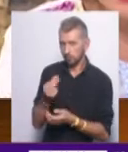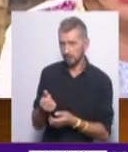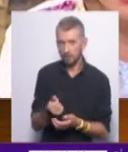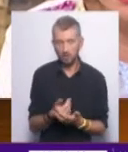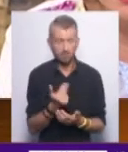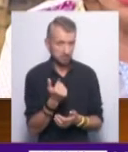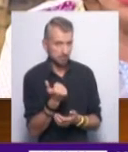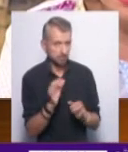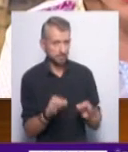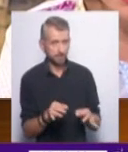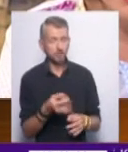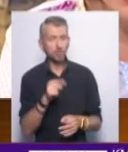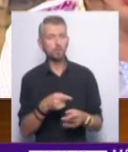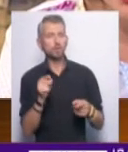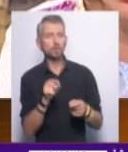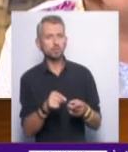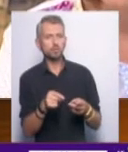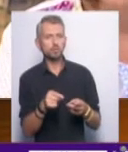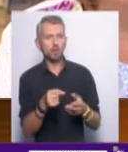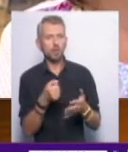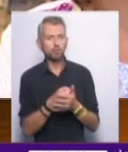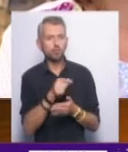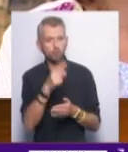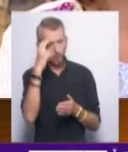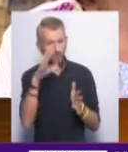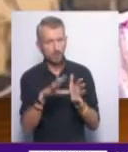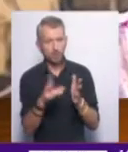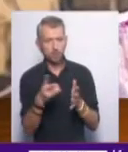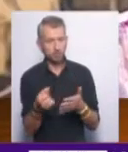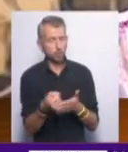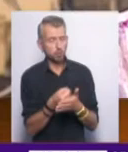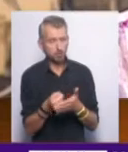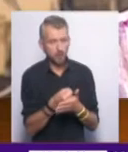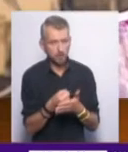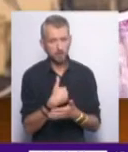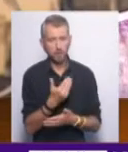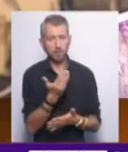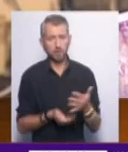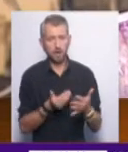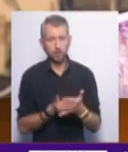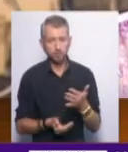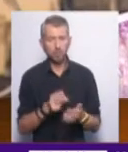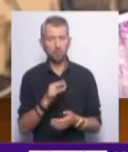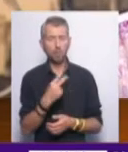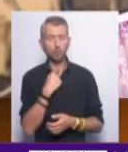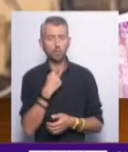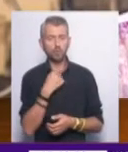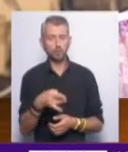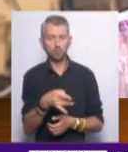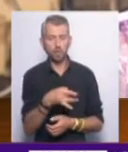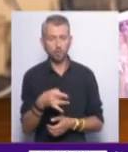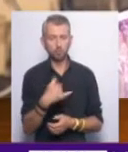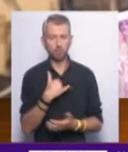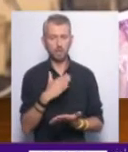знаєте, треба до цього Київенерго добиватися. Я вам раджу, в нас по Голосіївському району